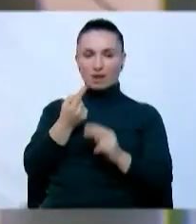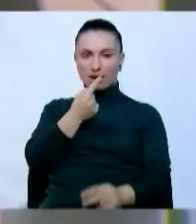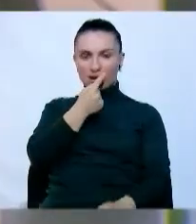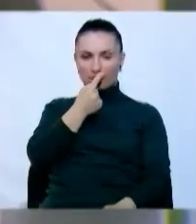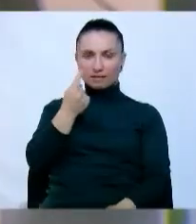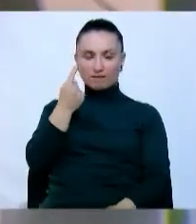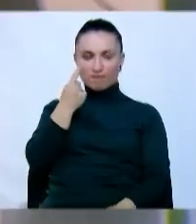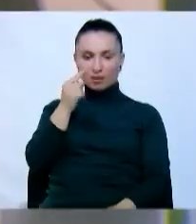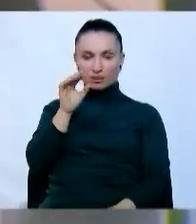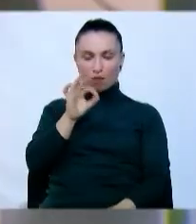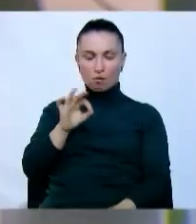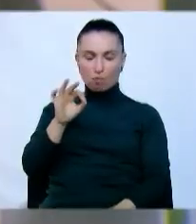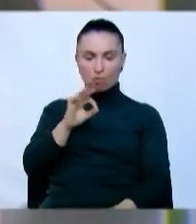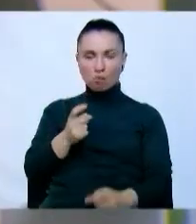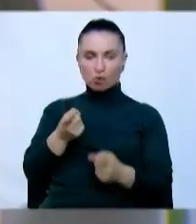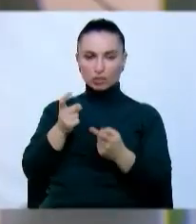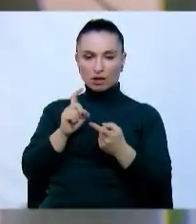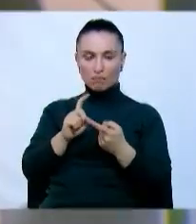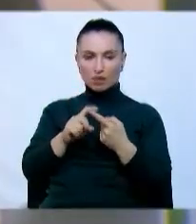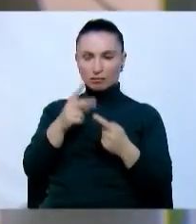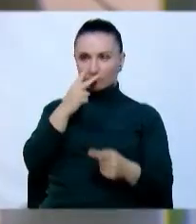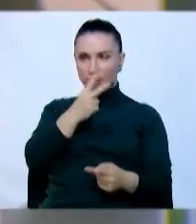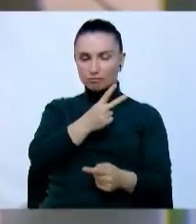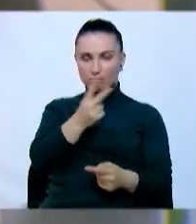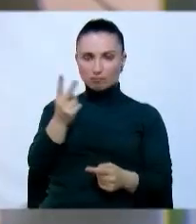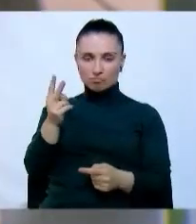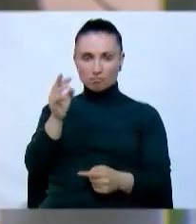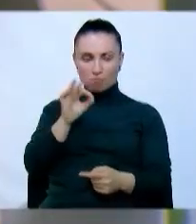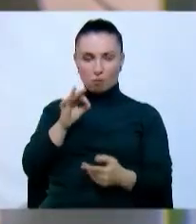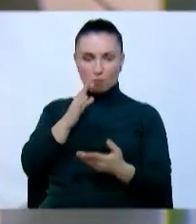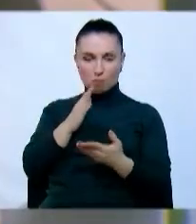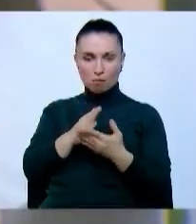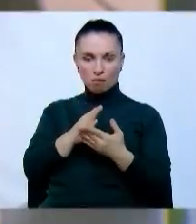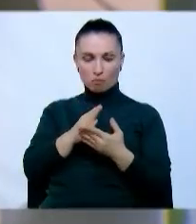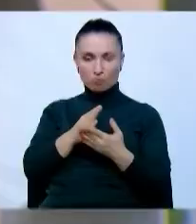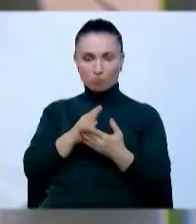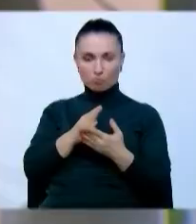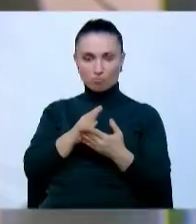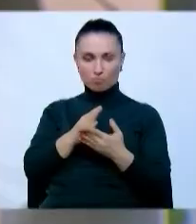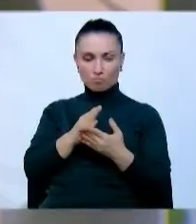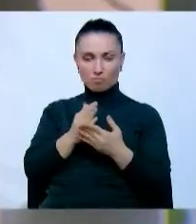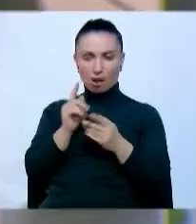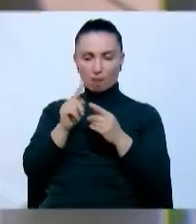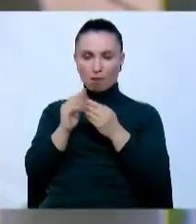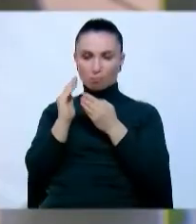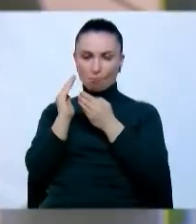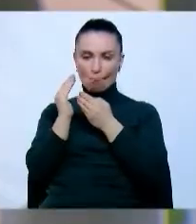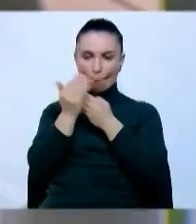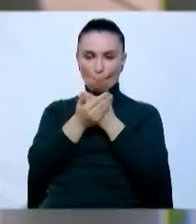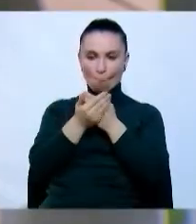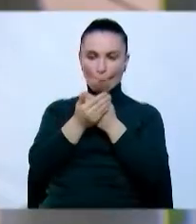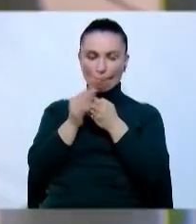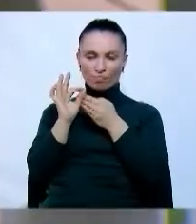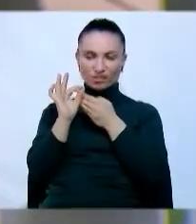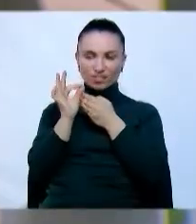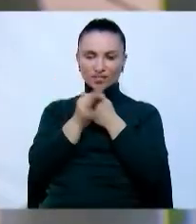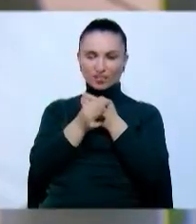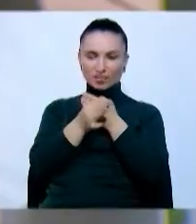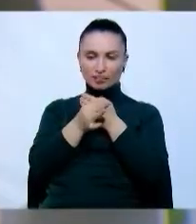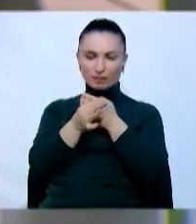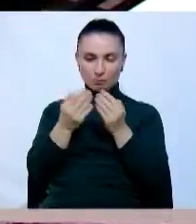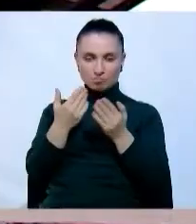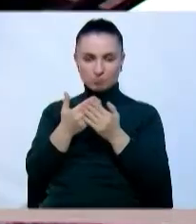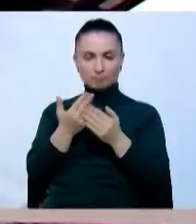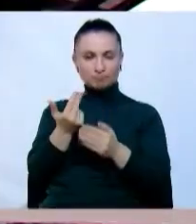თვალთან დაკავშირებით გარესამყაროს აქვს. ცხადია მფარავი კონიუნქტივას, ანუ იმ ლორწოვანის შემდეგ.